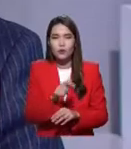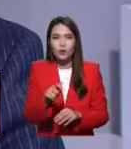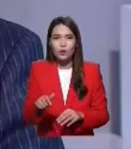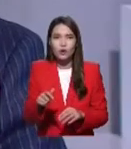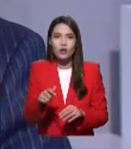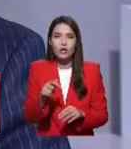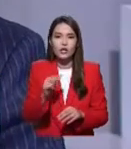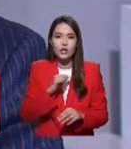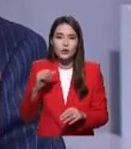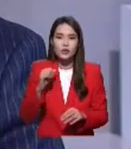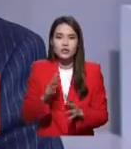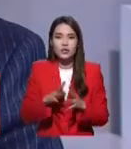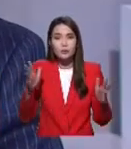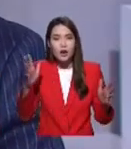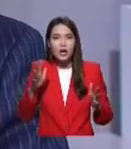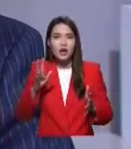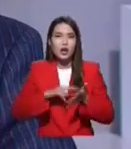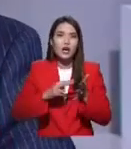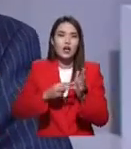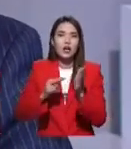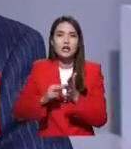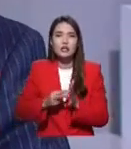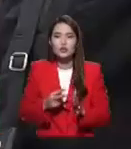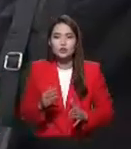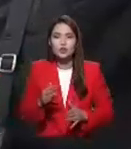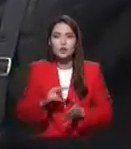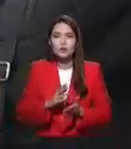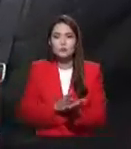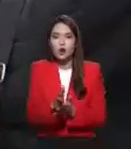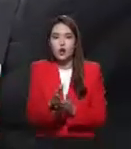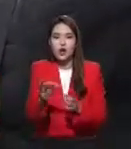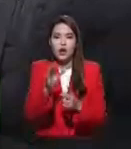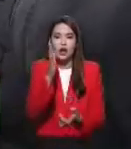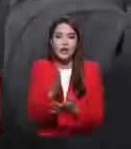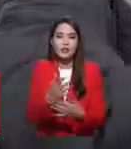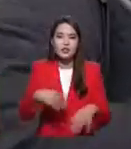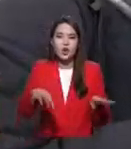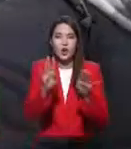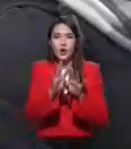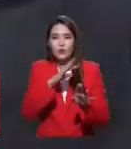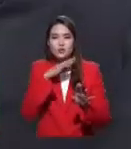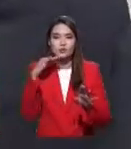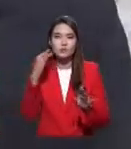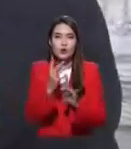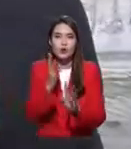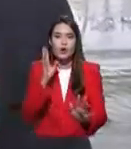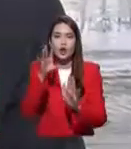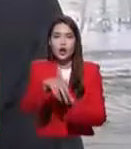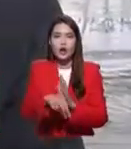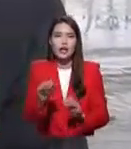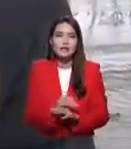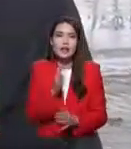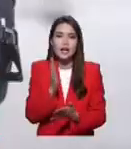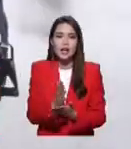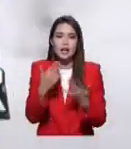дейін атқарып келген жұмыстарымызды көрсетуге бағытталады. Зарина Смағұлова оқушы кезінен еріктілер қатарына қосылғанын айтады. Қазіргі